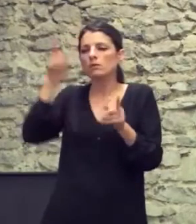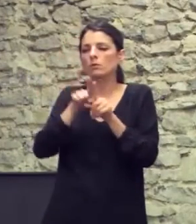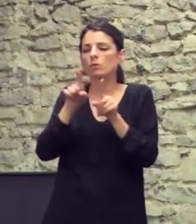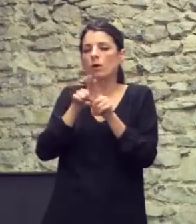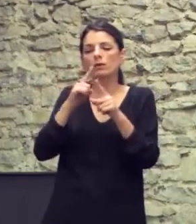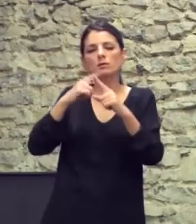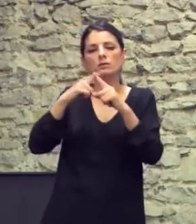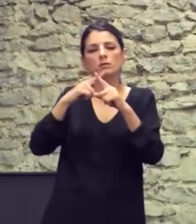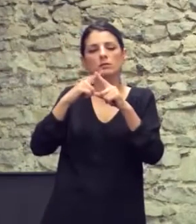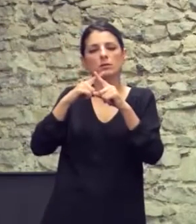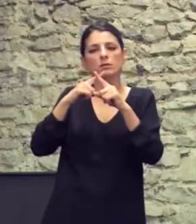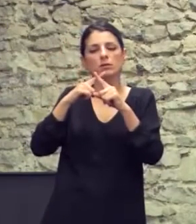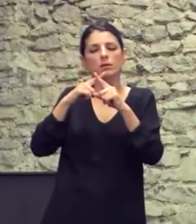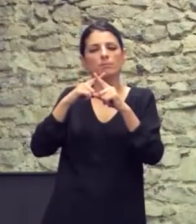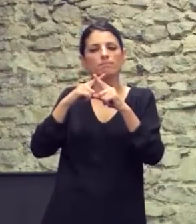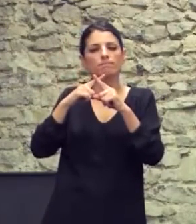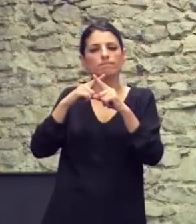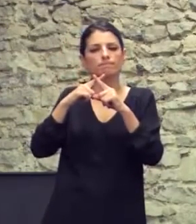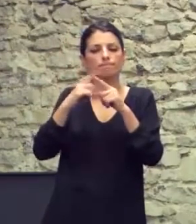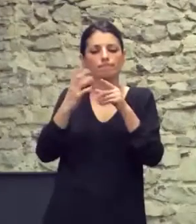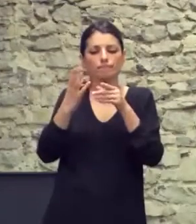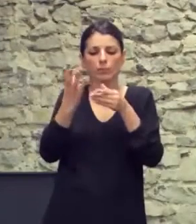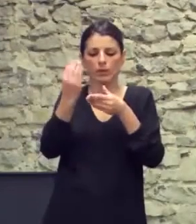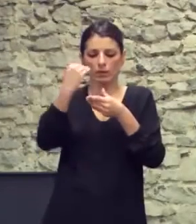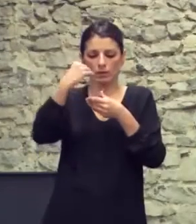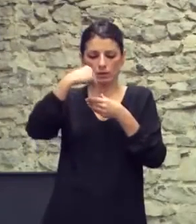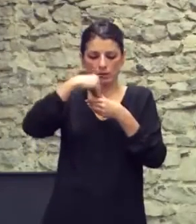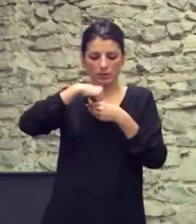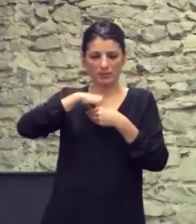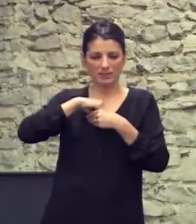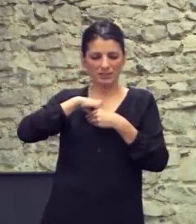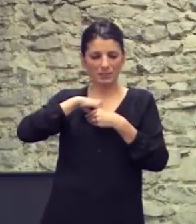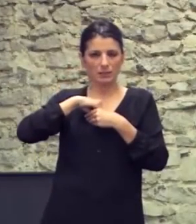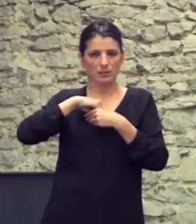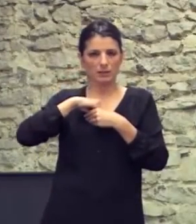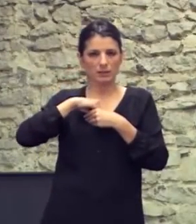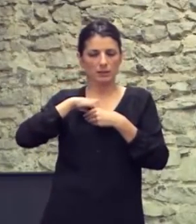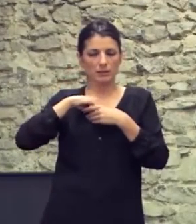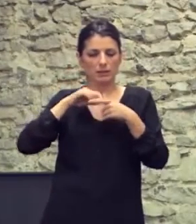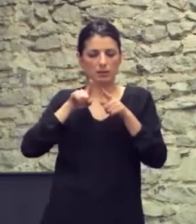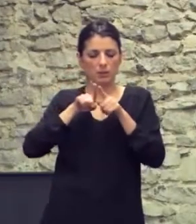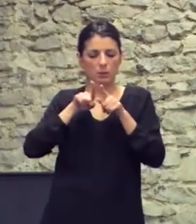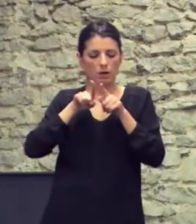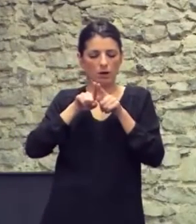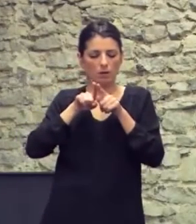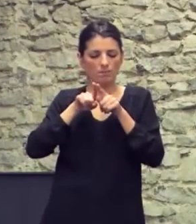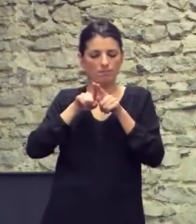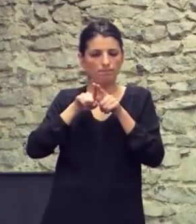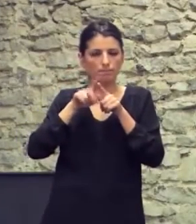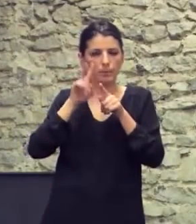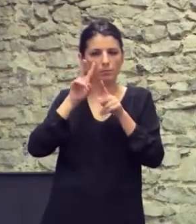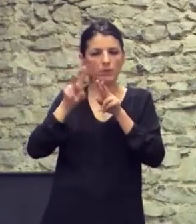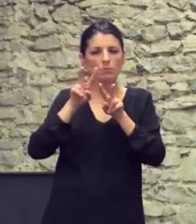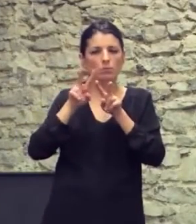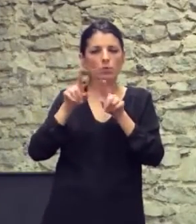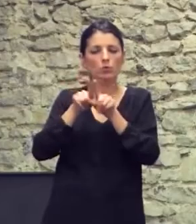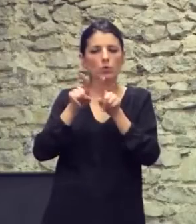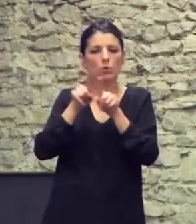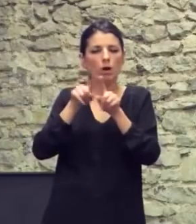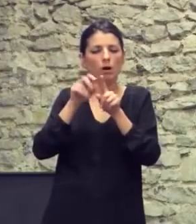nolabait, seksualitatea oraindik barne egia berdadero baten desira bezala ikusten dugula. Nolabait,